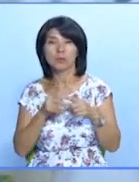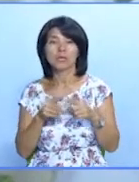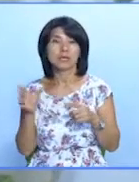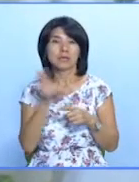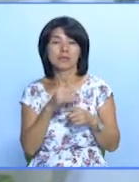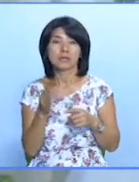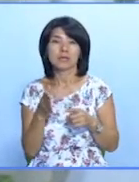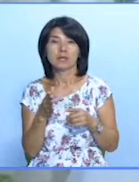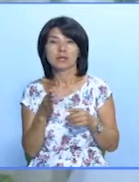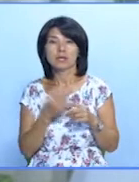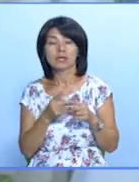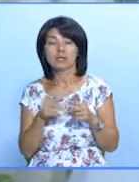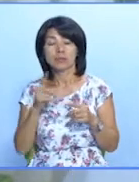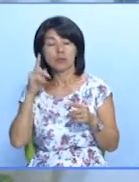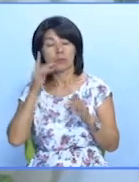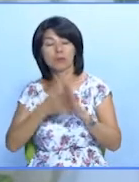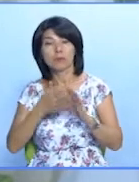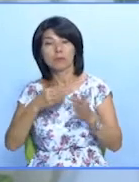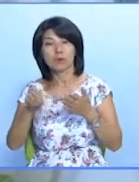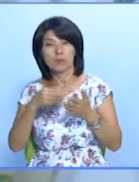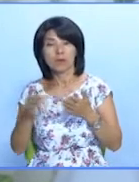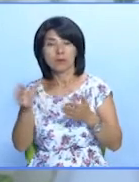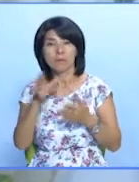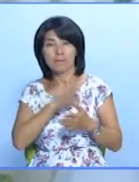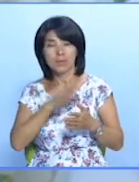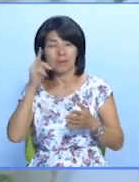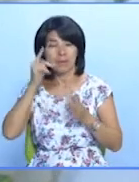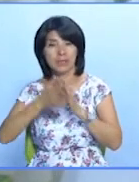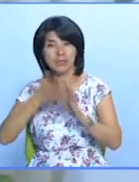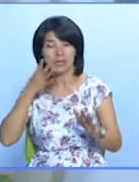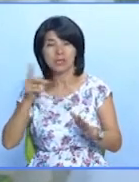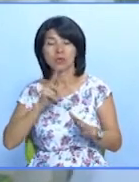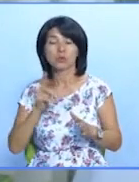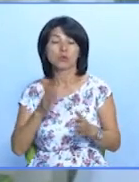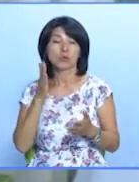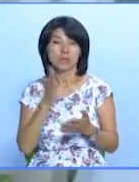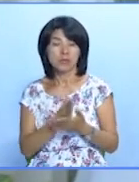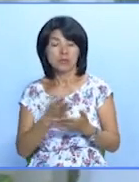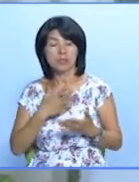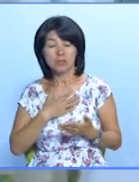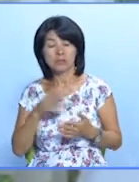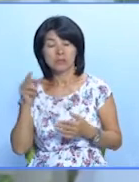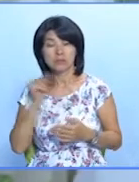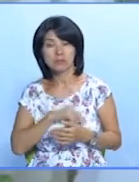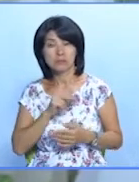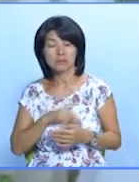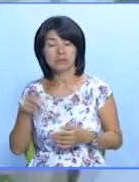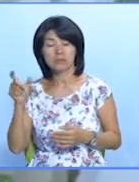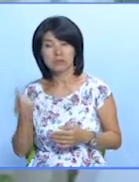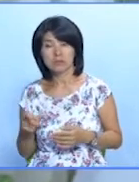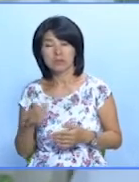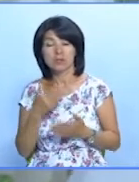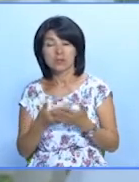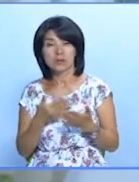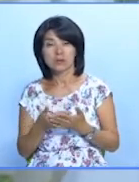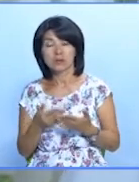чтобы покупателям было понятно, что это за препараты. Вот. И, соответственно, наши сотрудники, наши фармацевты будут